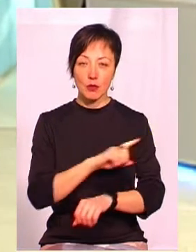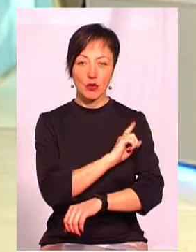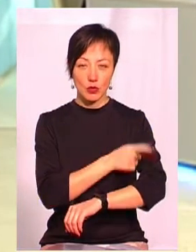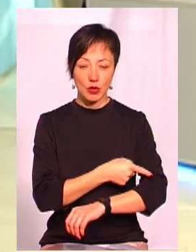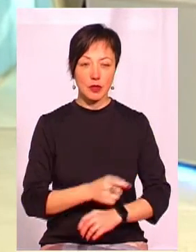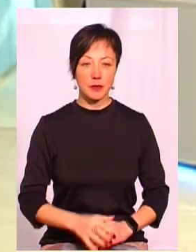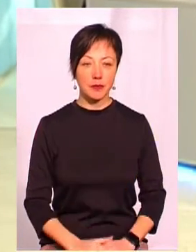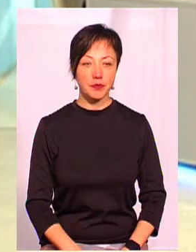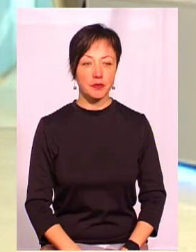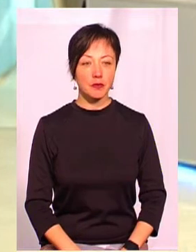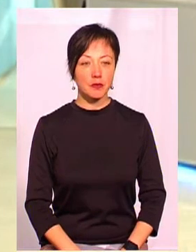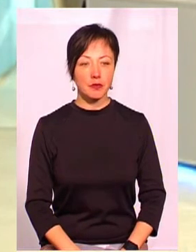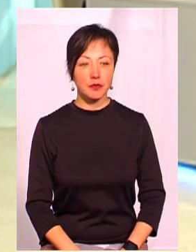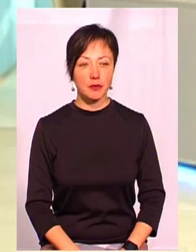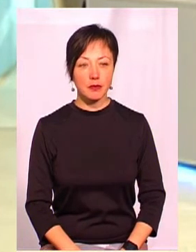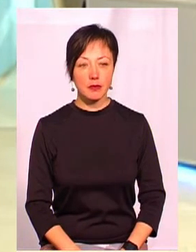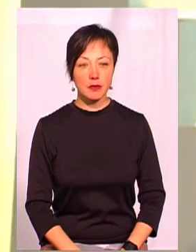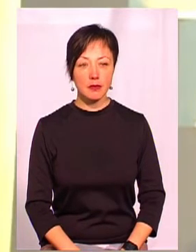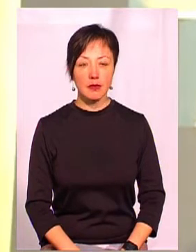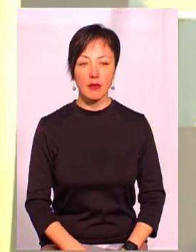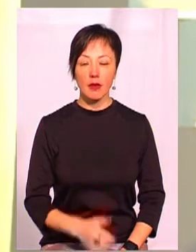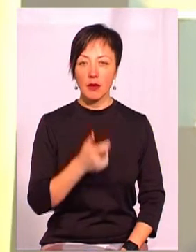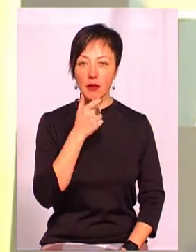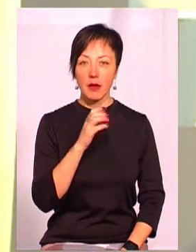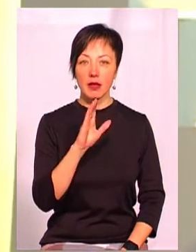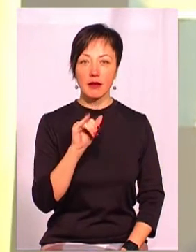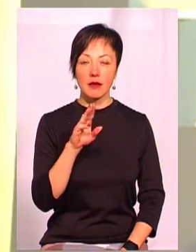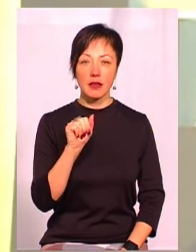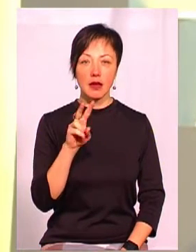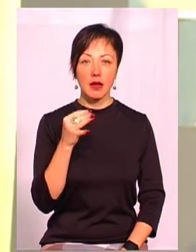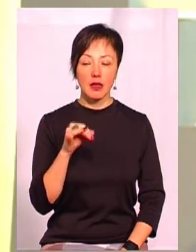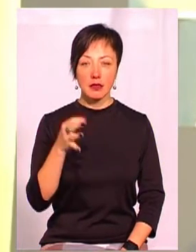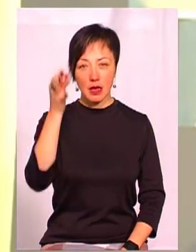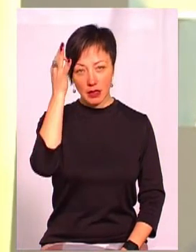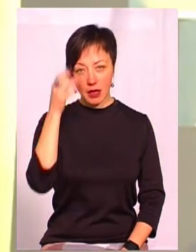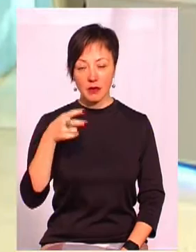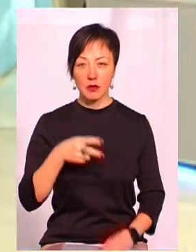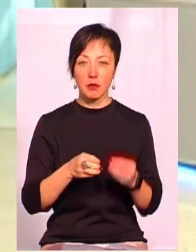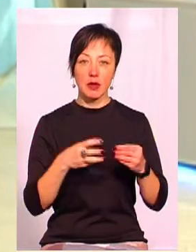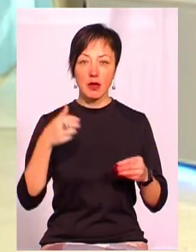потужність і можливості всі, тому… Пане Віталію, от я згадала, що в 15-му пані Оксана